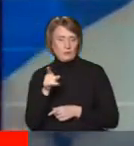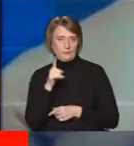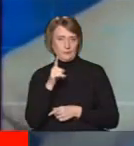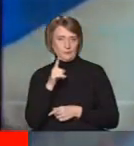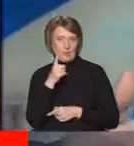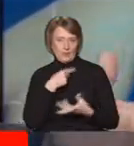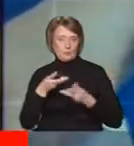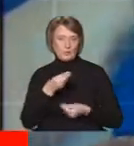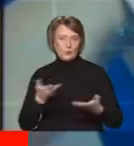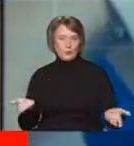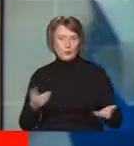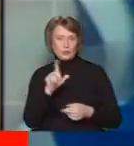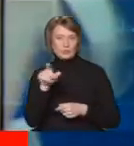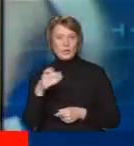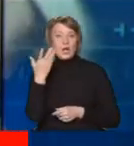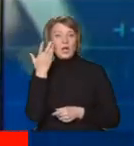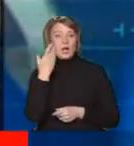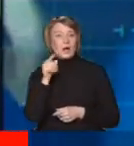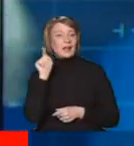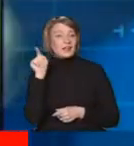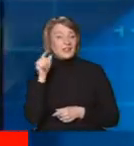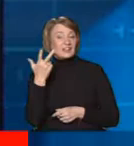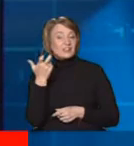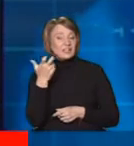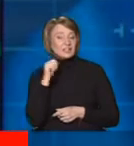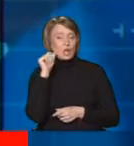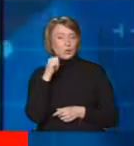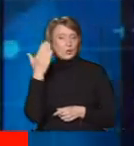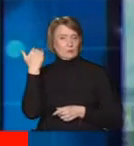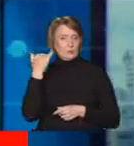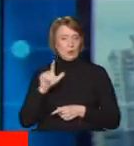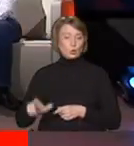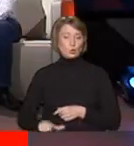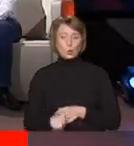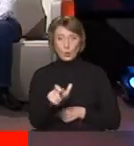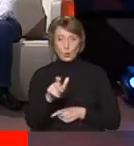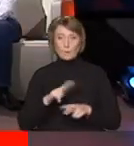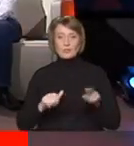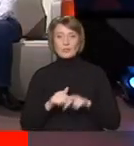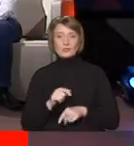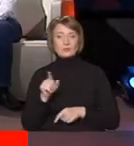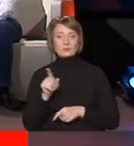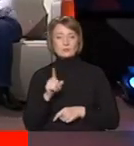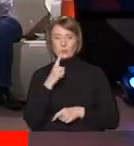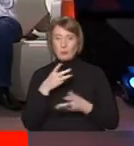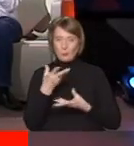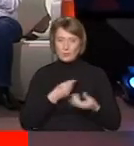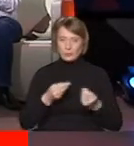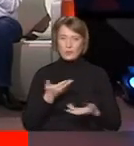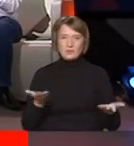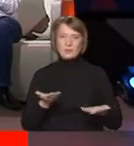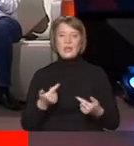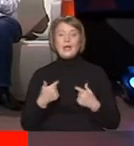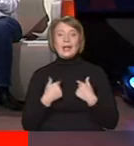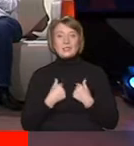взагалі розвитку цивілізації. Коли вони там 300 років ще дороги будували? Так от в тому-то і справа, що я не маніпулюю, і в тому-то і справа, що ми якраз хочемо,